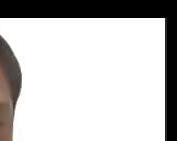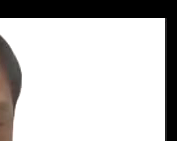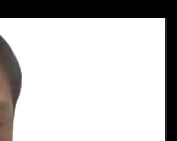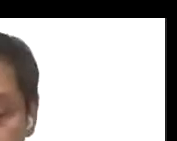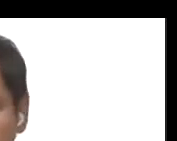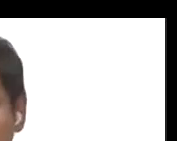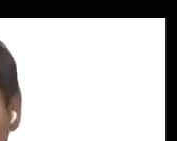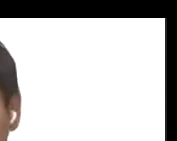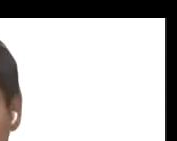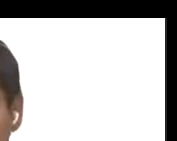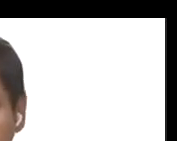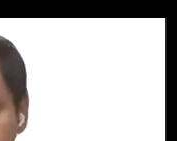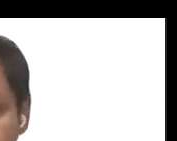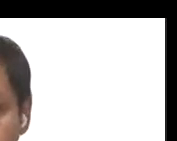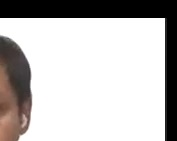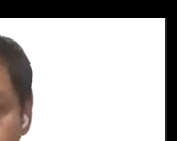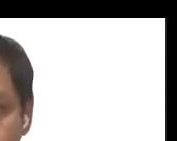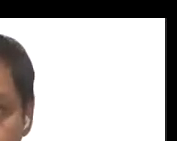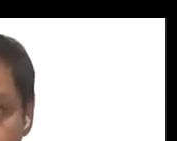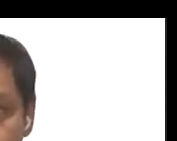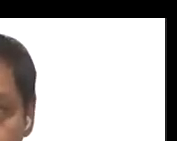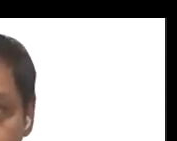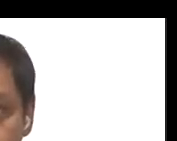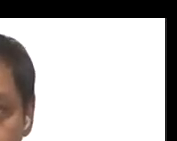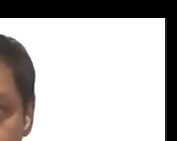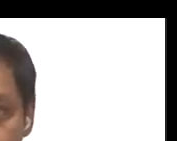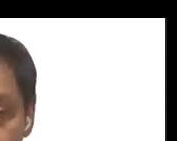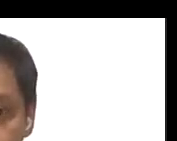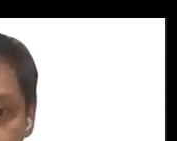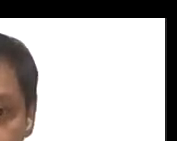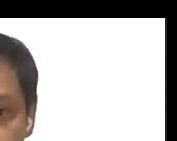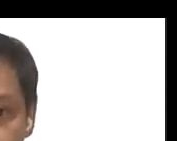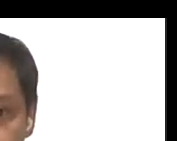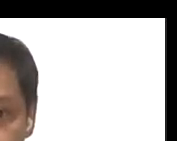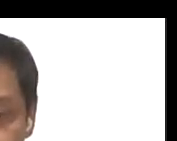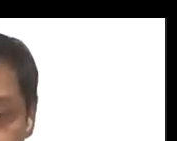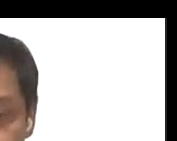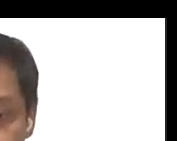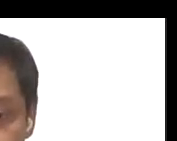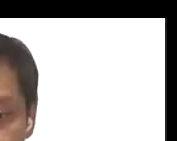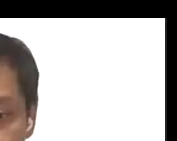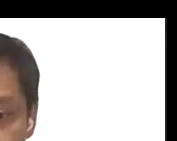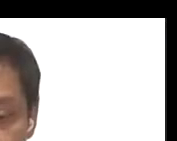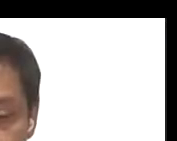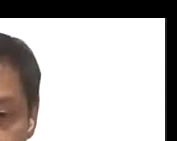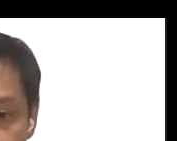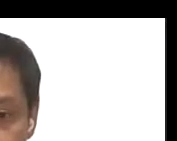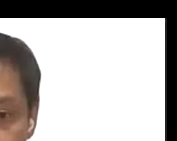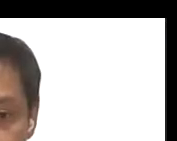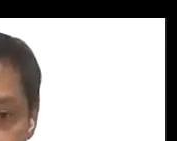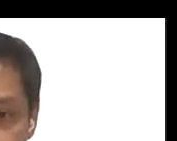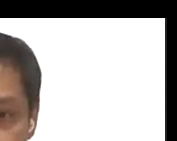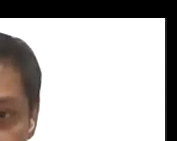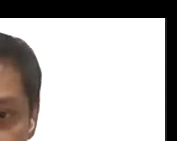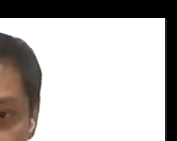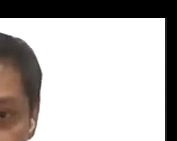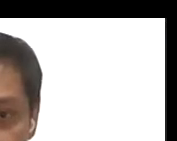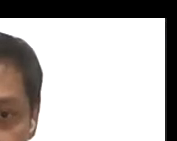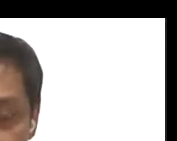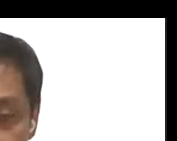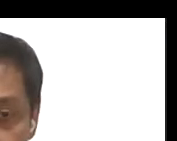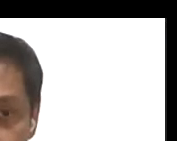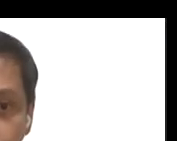Ivan pemaparan banyak sekali tadi ada dimulai dari mekanisme pengaduan di Kementerian Perdagangan